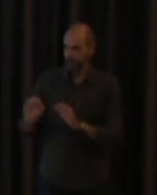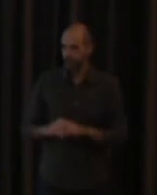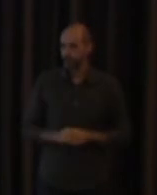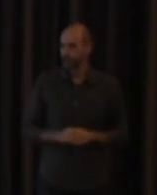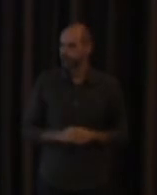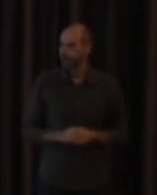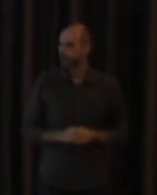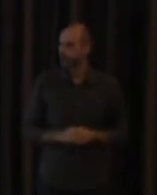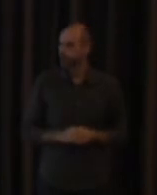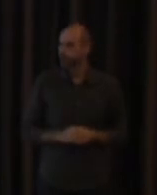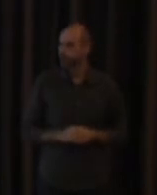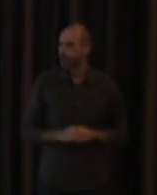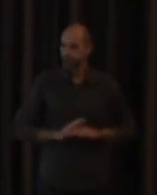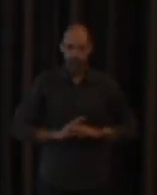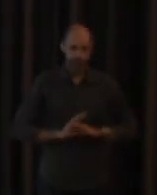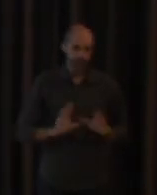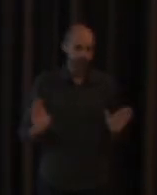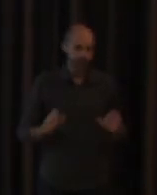amagada. Res més.